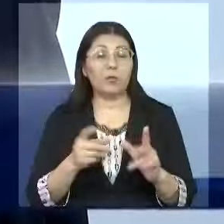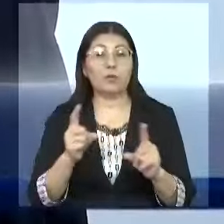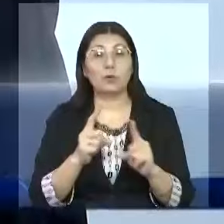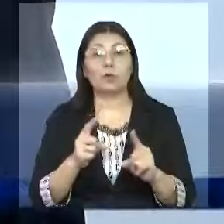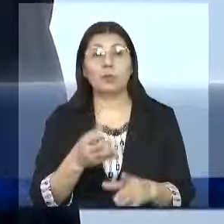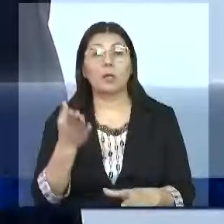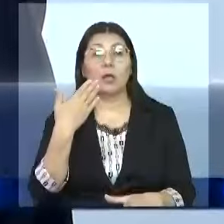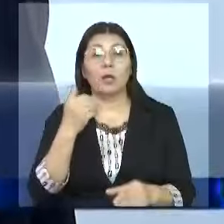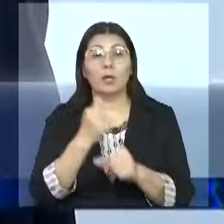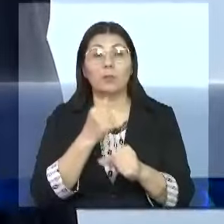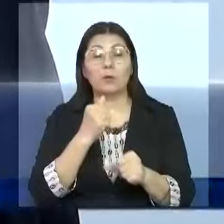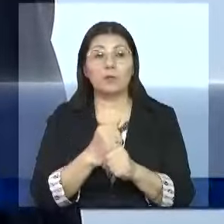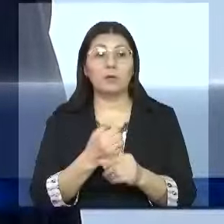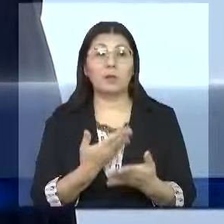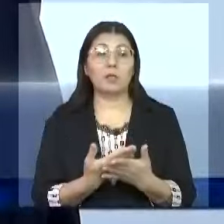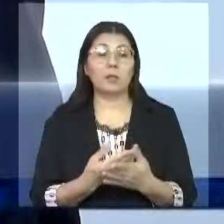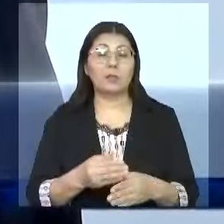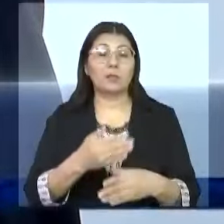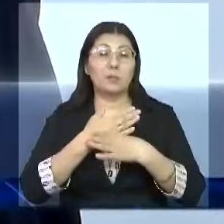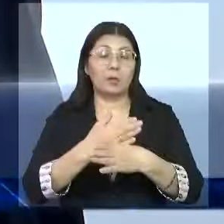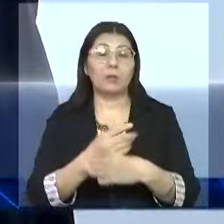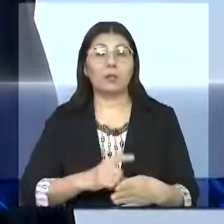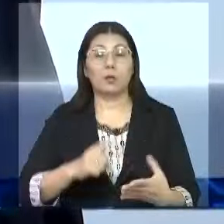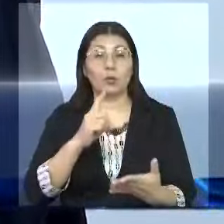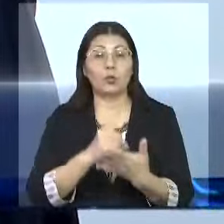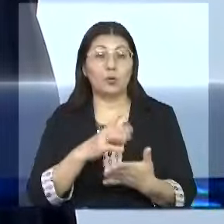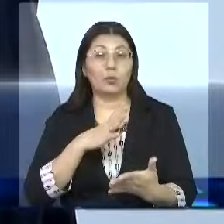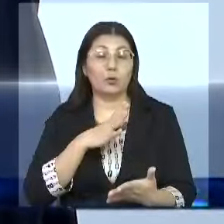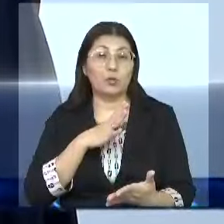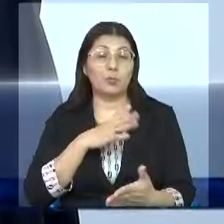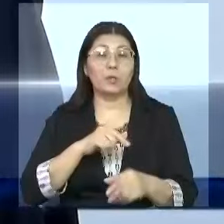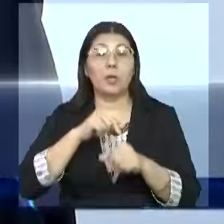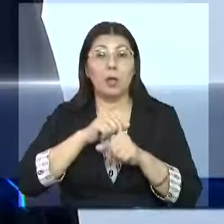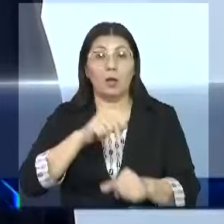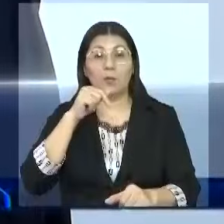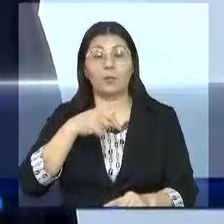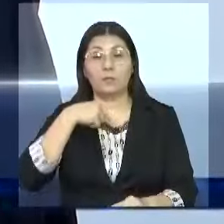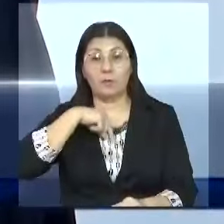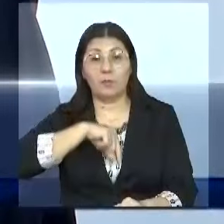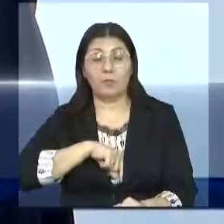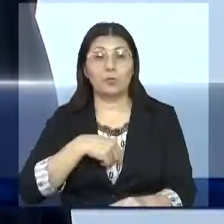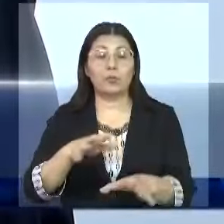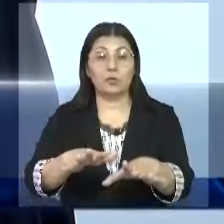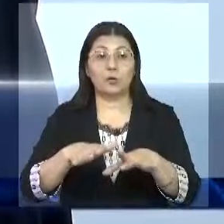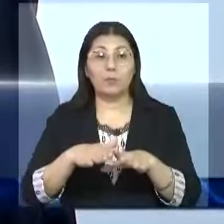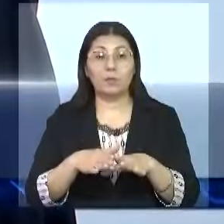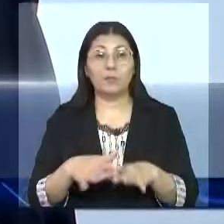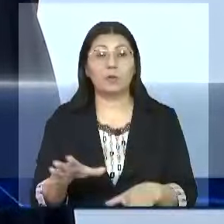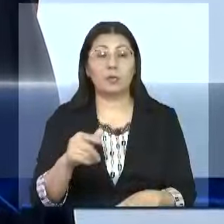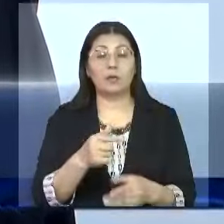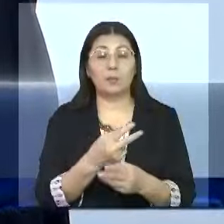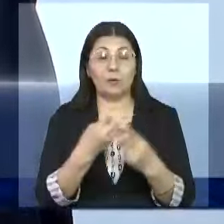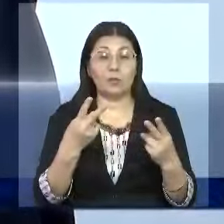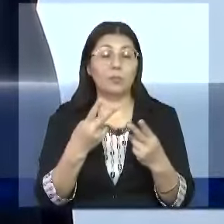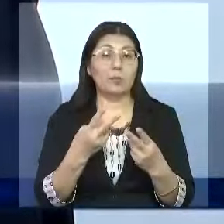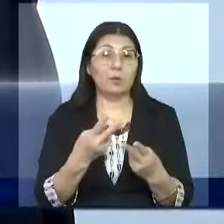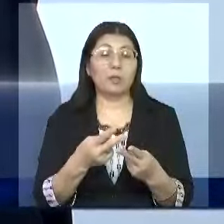лёгкая работа спектакль должен запасть глубоко в душу зрителю и думаю мы не прогадали реакци